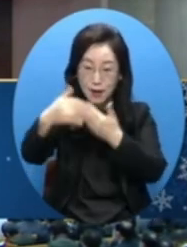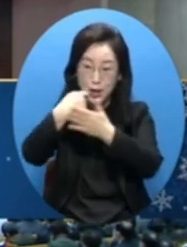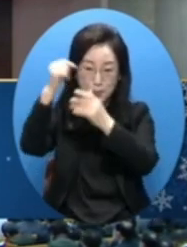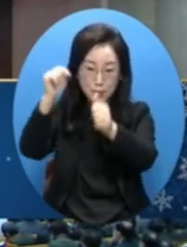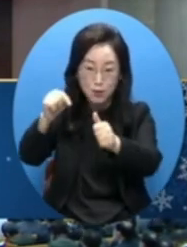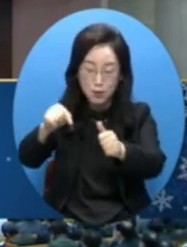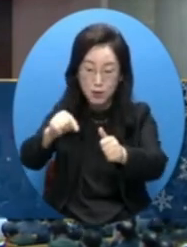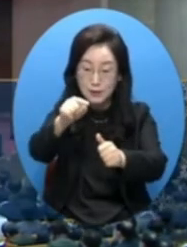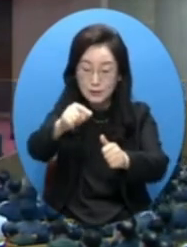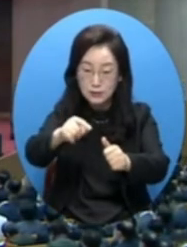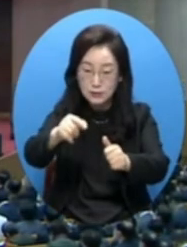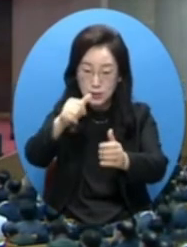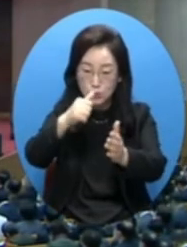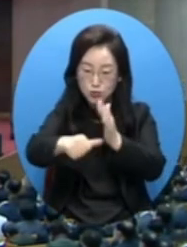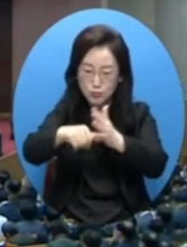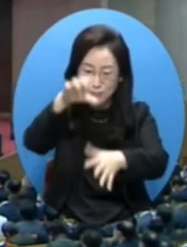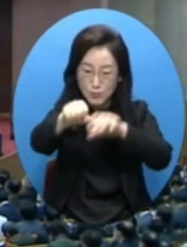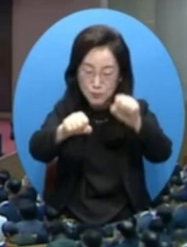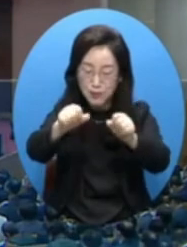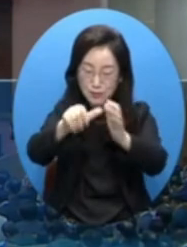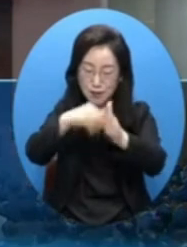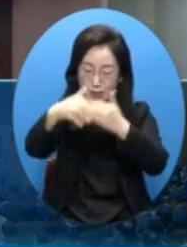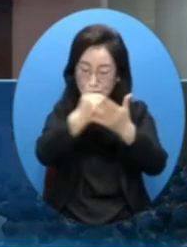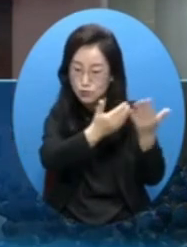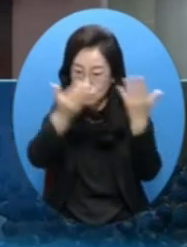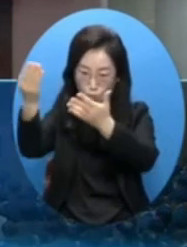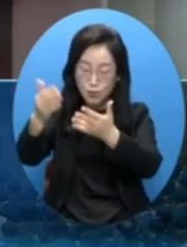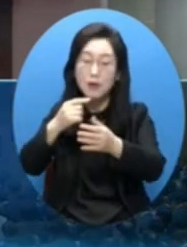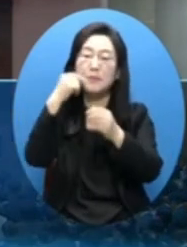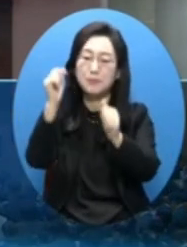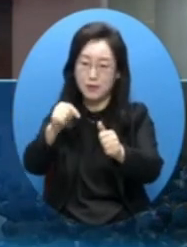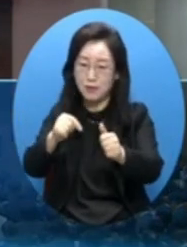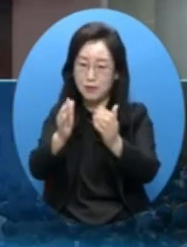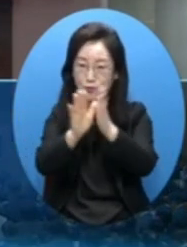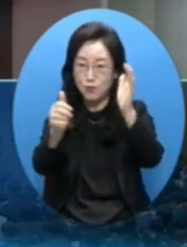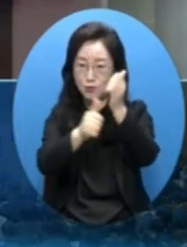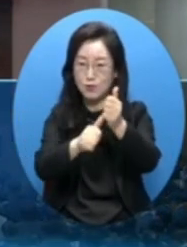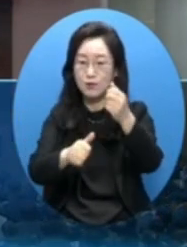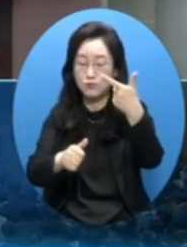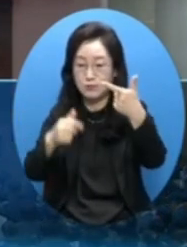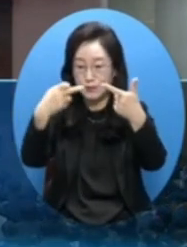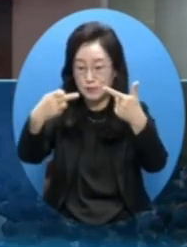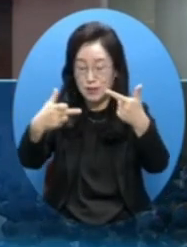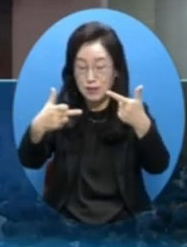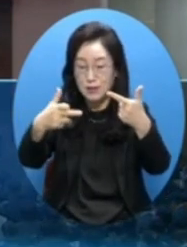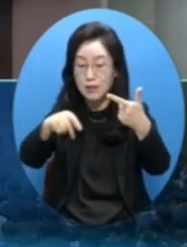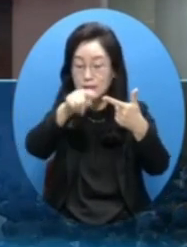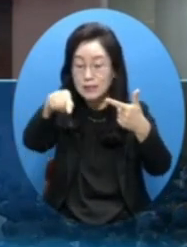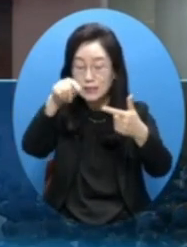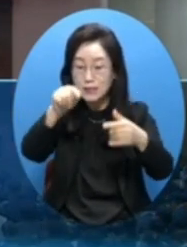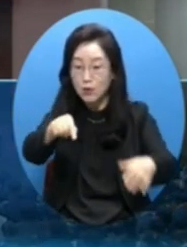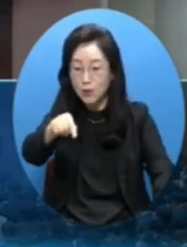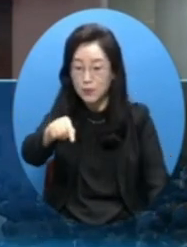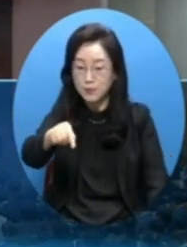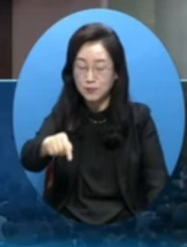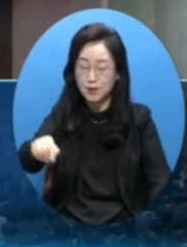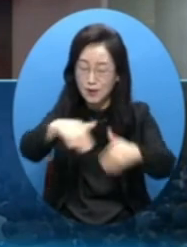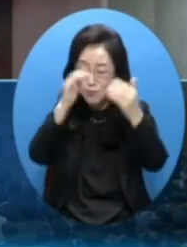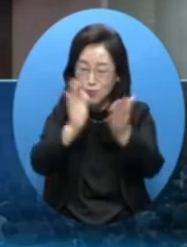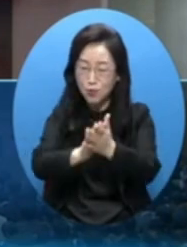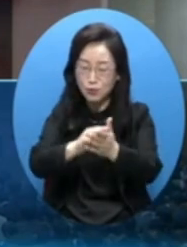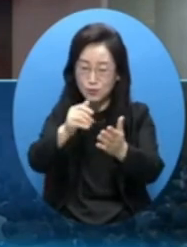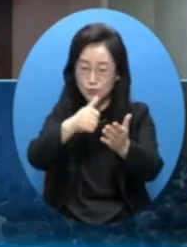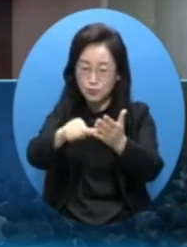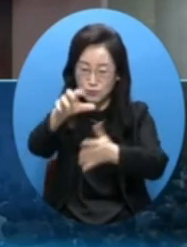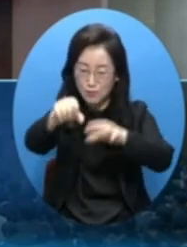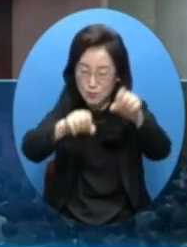하나님께 온전히 바치라고 말씀하셨습니다 여호수아서 6장 12절입니다이 성과 그 가운데 있는 모든 것은 야훼께 온전히